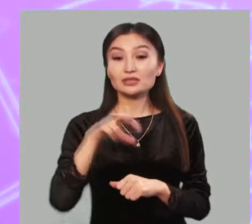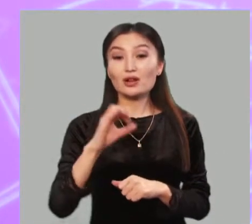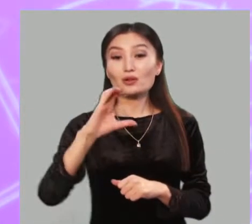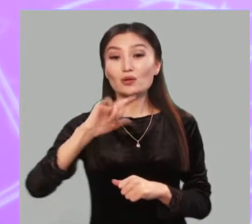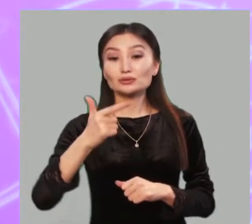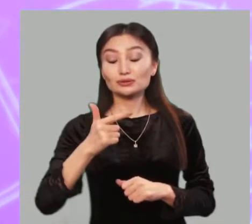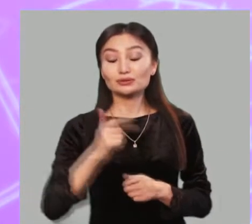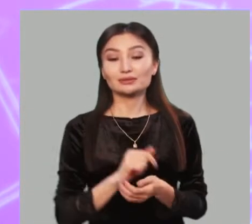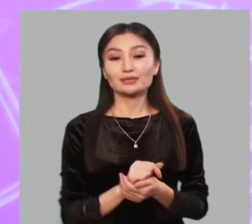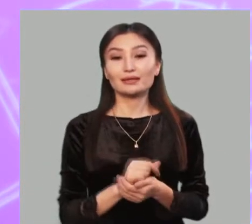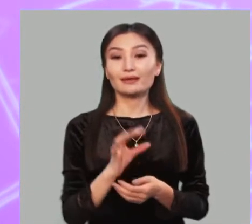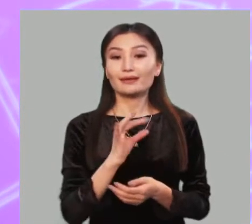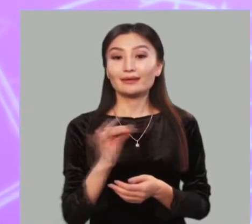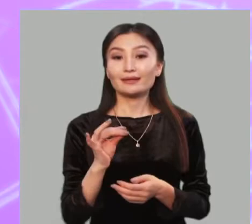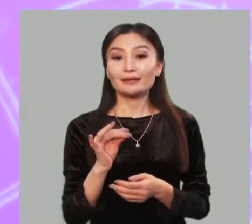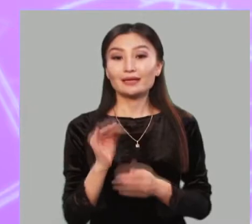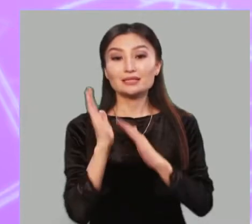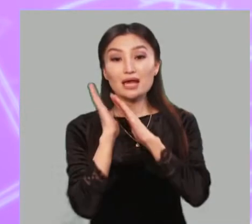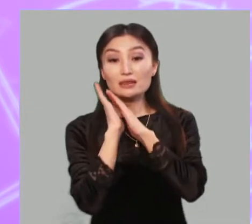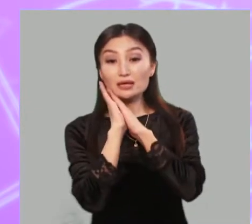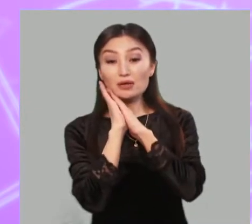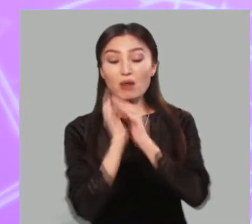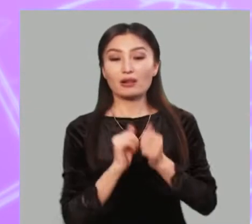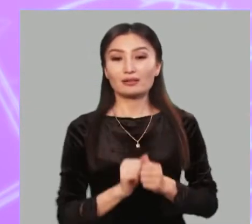Остановился лось и задремал.